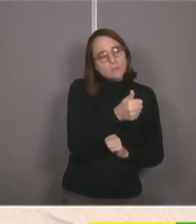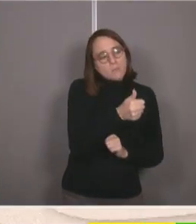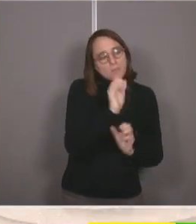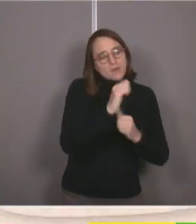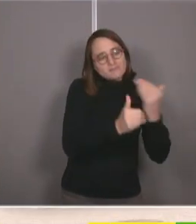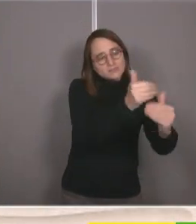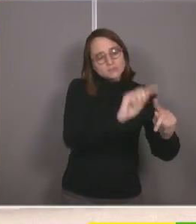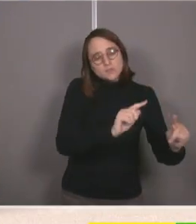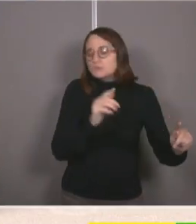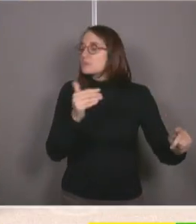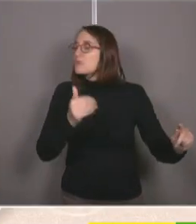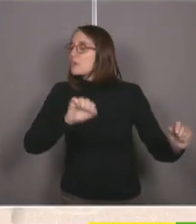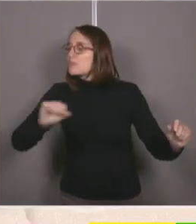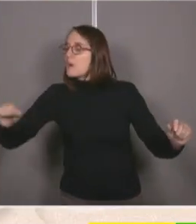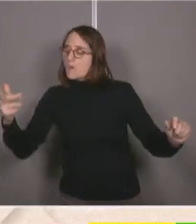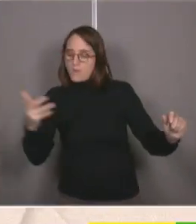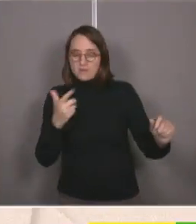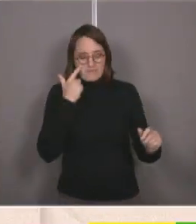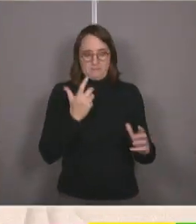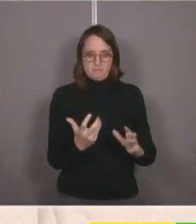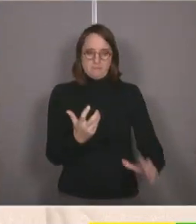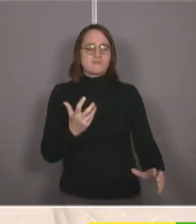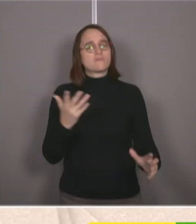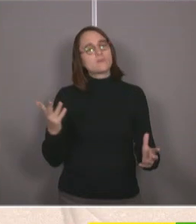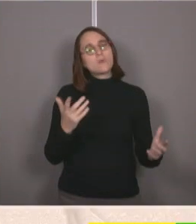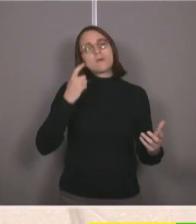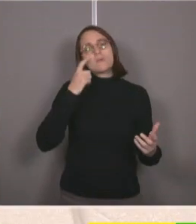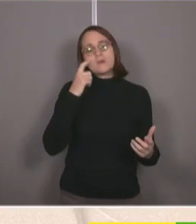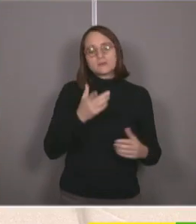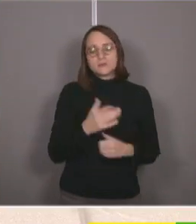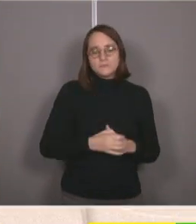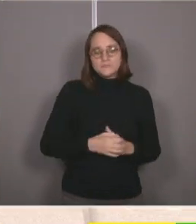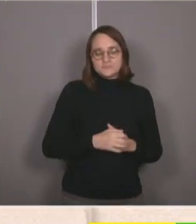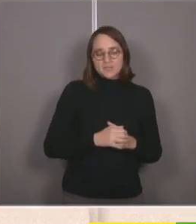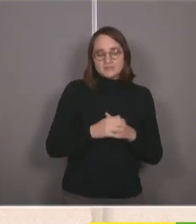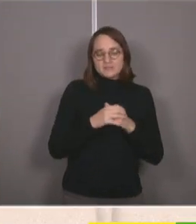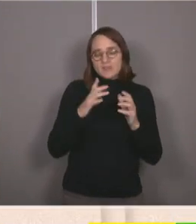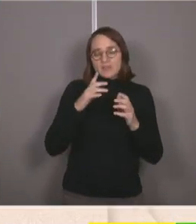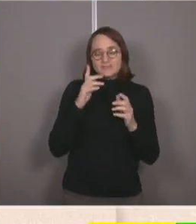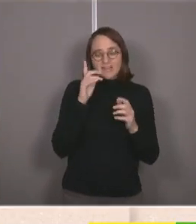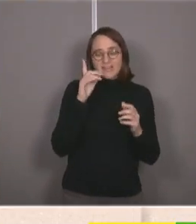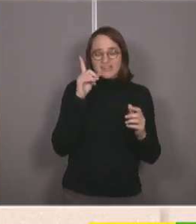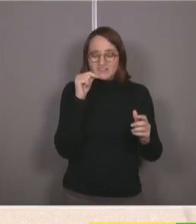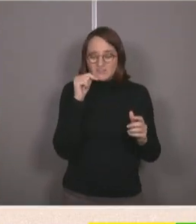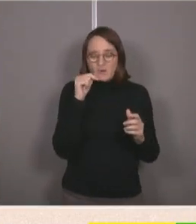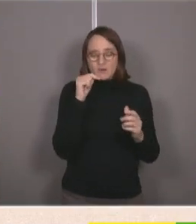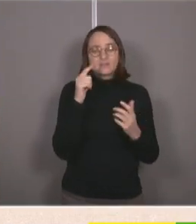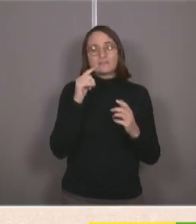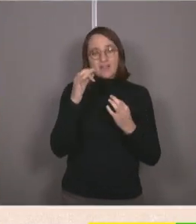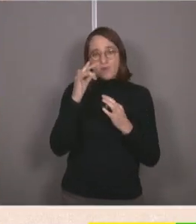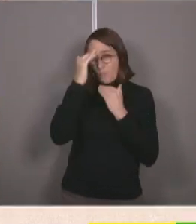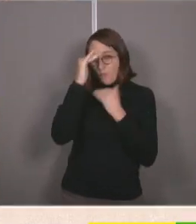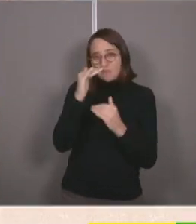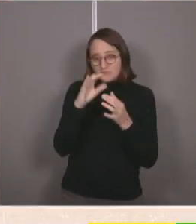le réchauffement climatique? Ce qui est frappant, vous le voyez, c'est qu'il y a très peu de différence d'intensité en termes de confiance. On